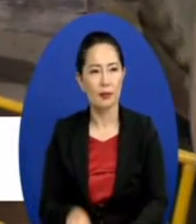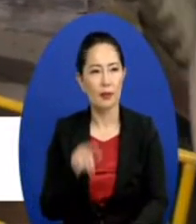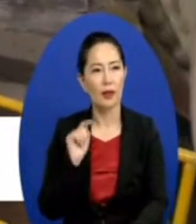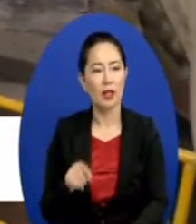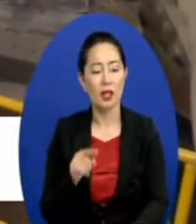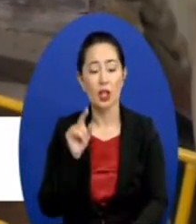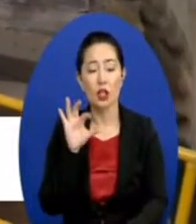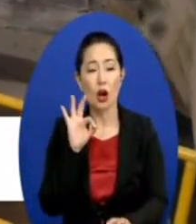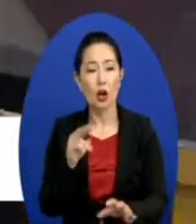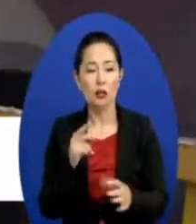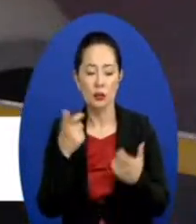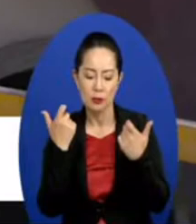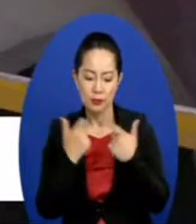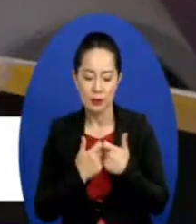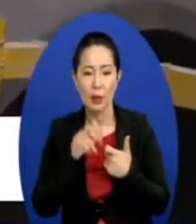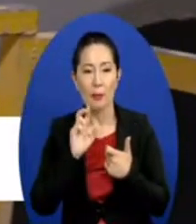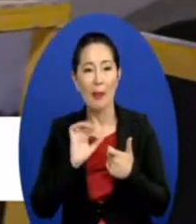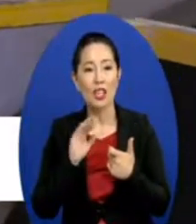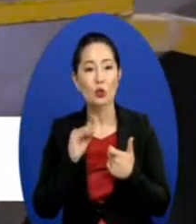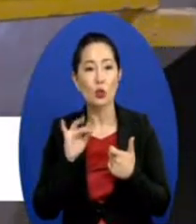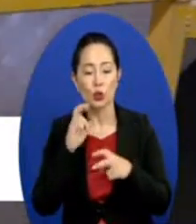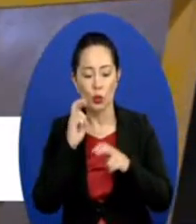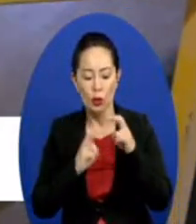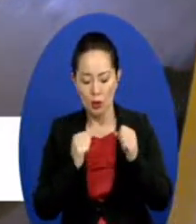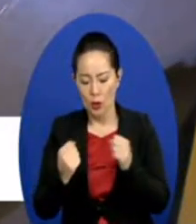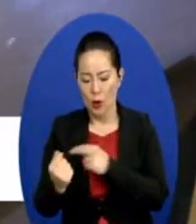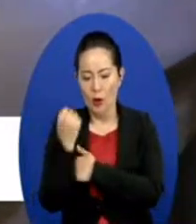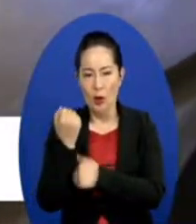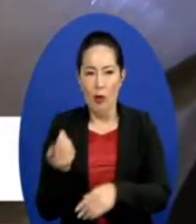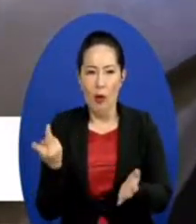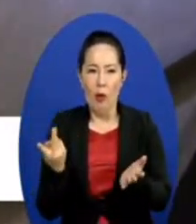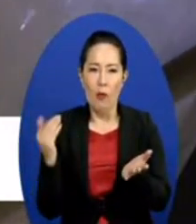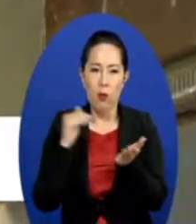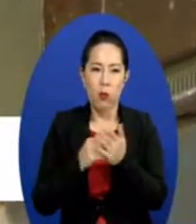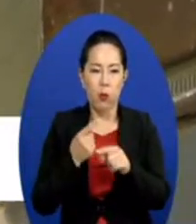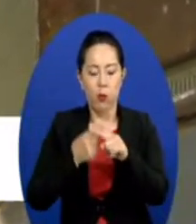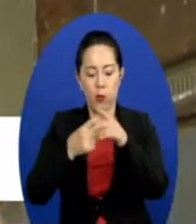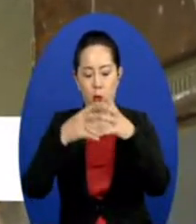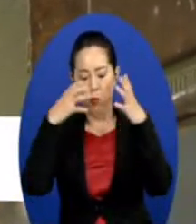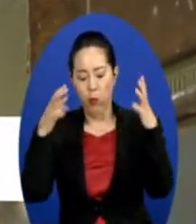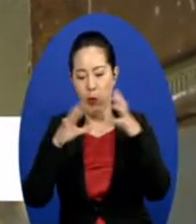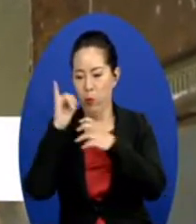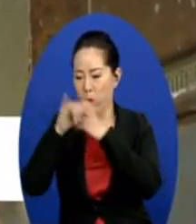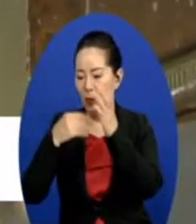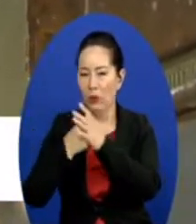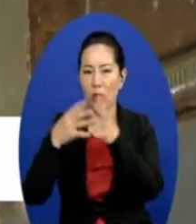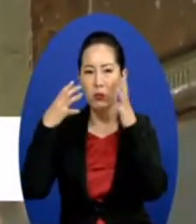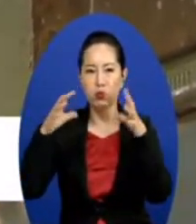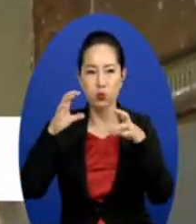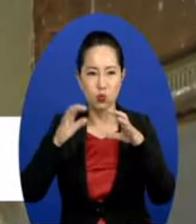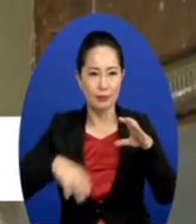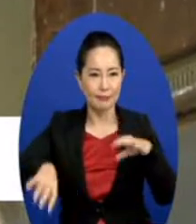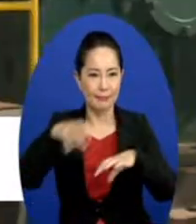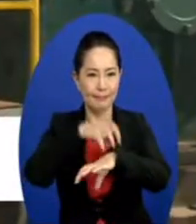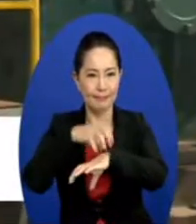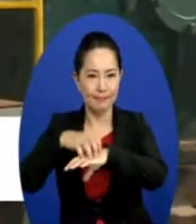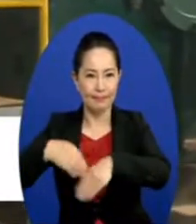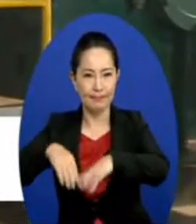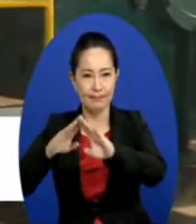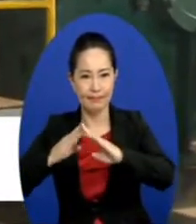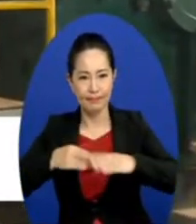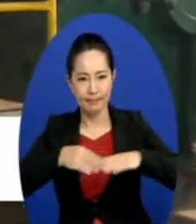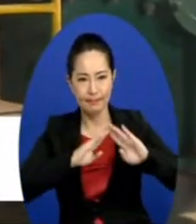Энэ ондоо багтаж баяжуулах үйлдвэрийн хүчин чадал хоёр дахин нэмэгдэх, олон улсын жишг бүхий ажилчдын кемп нэг экспортын зарим цаад